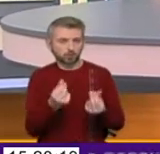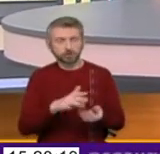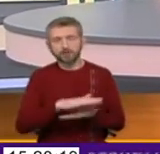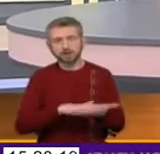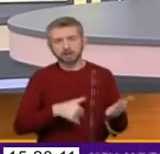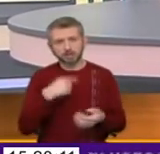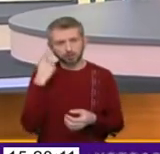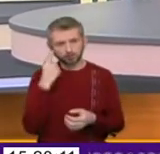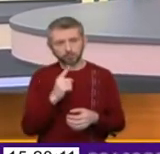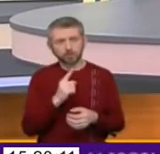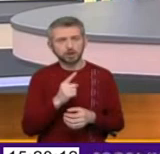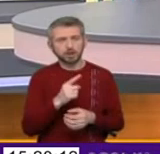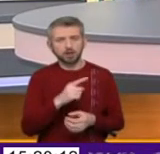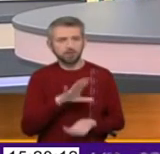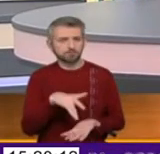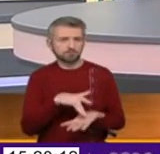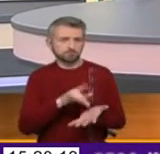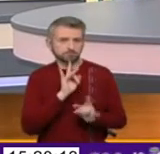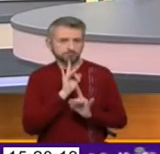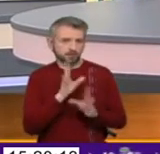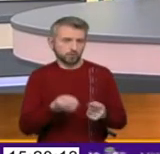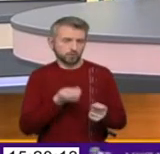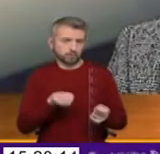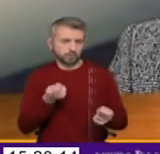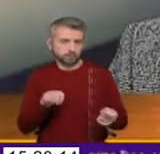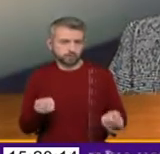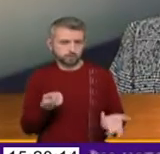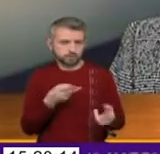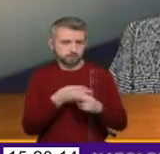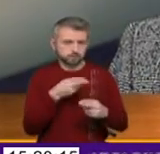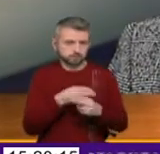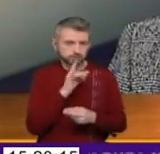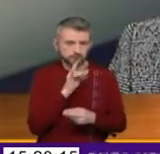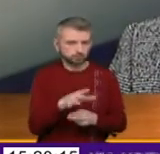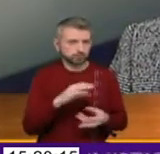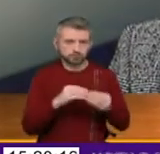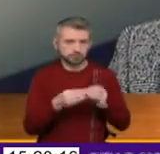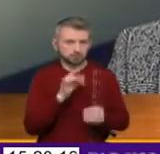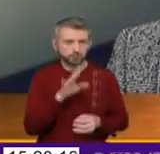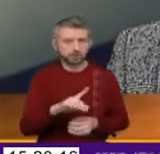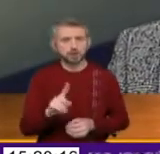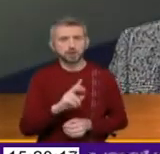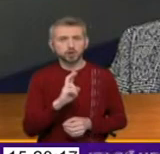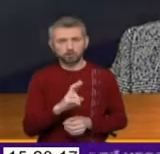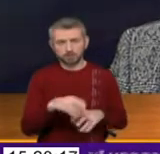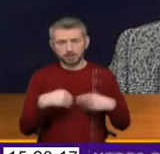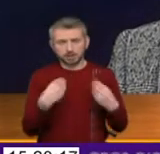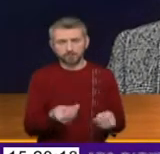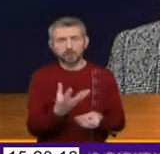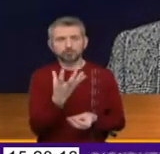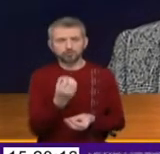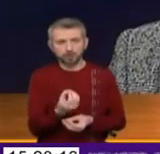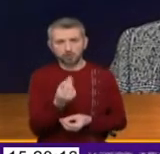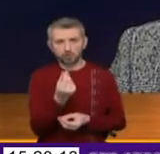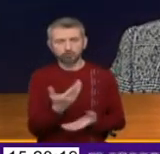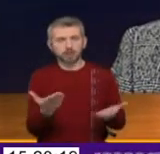я думаю, за містом не буде жодних якихось там проблем з тим, щоб надавати ще і ще